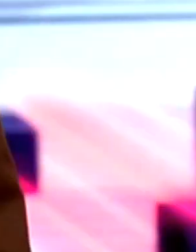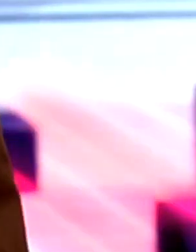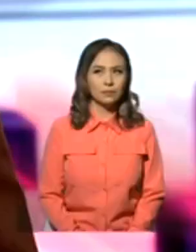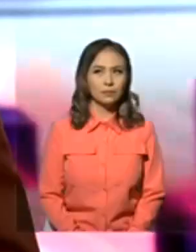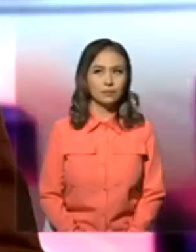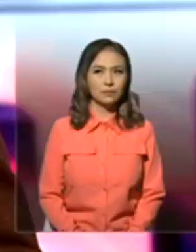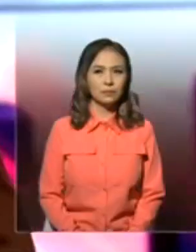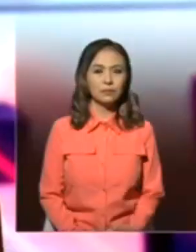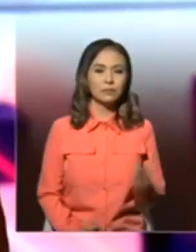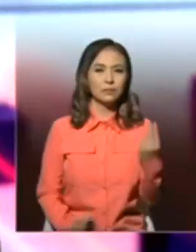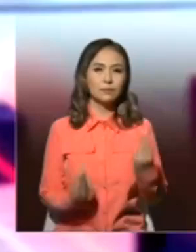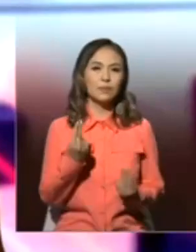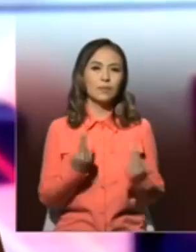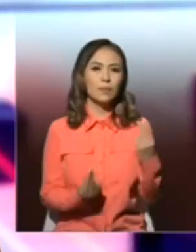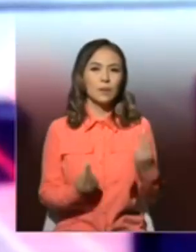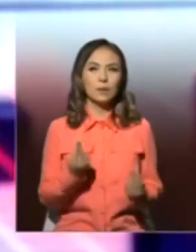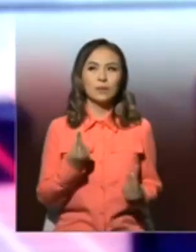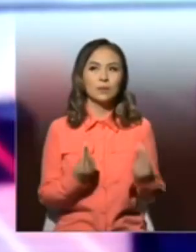Ойын.